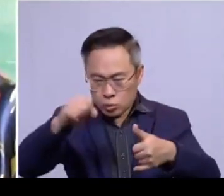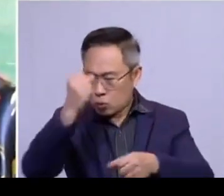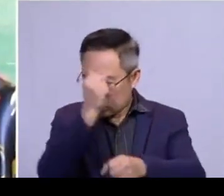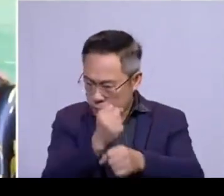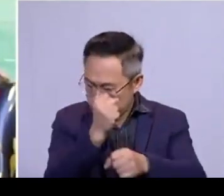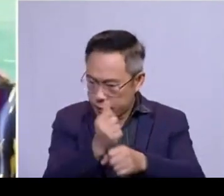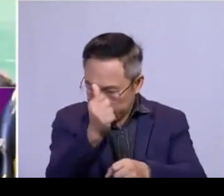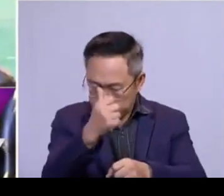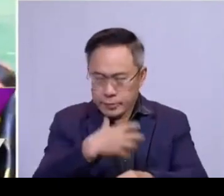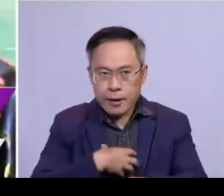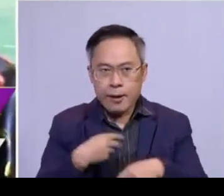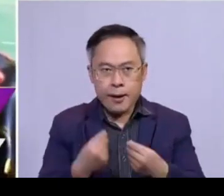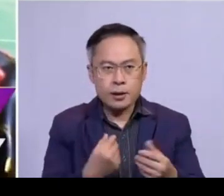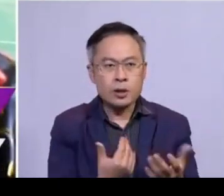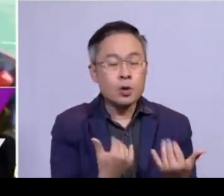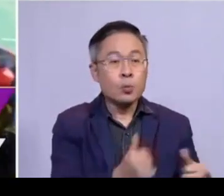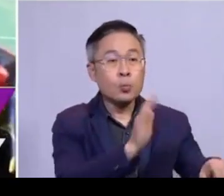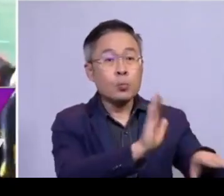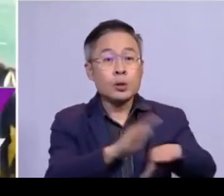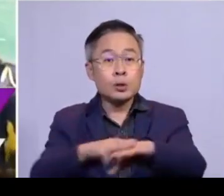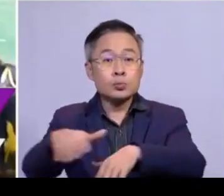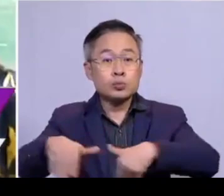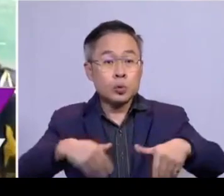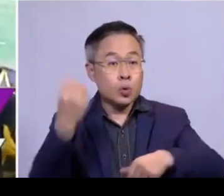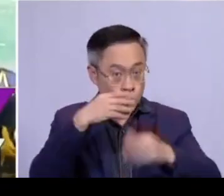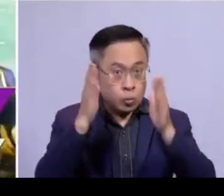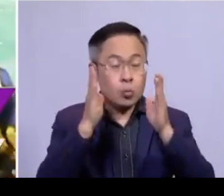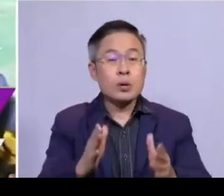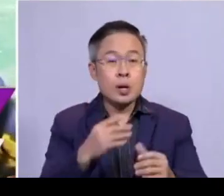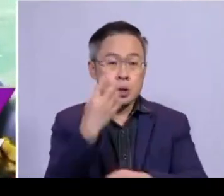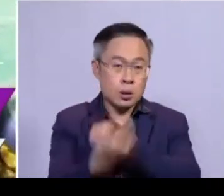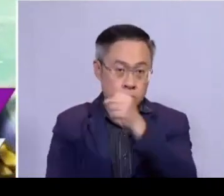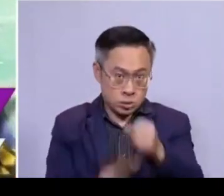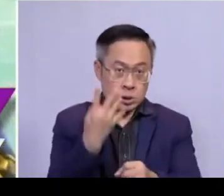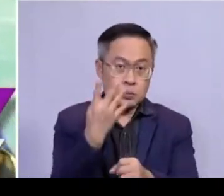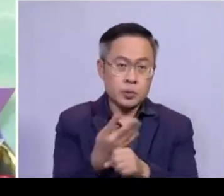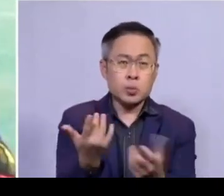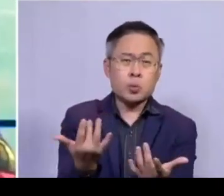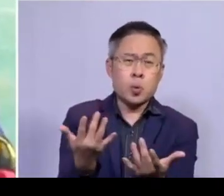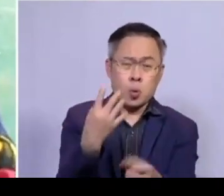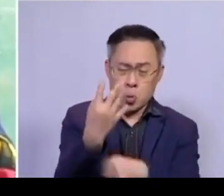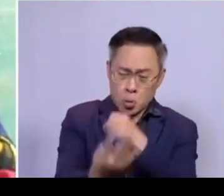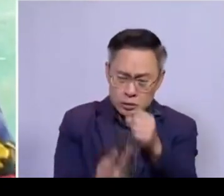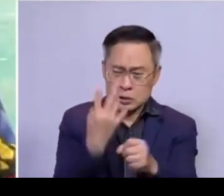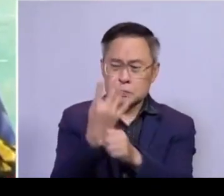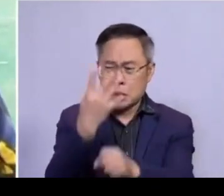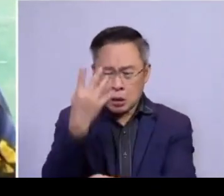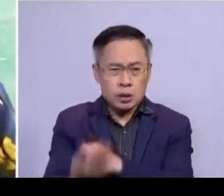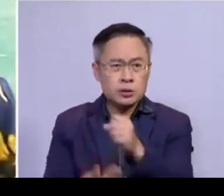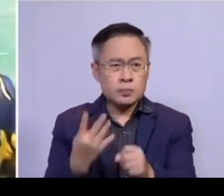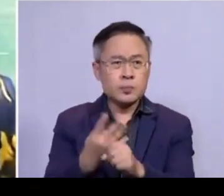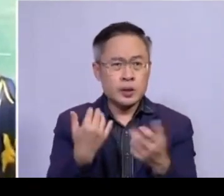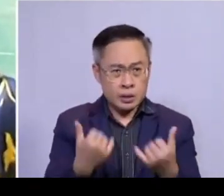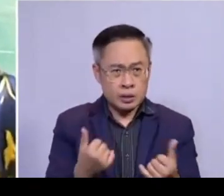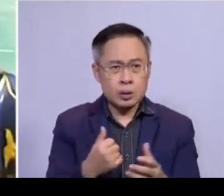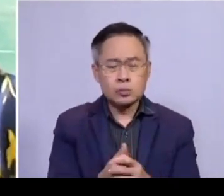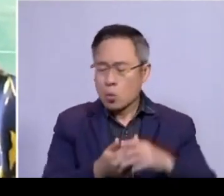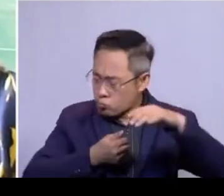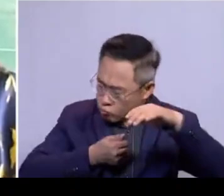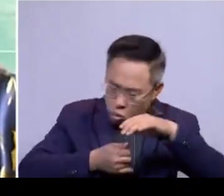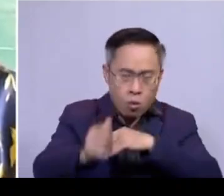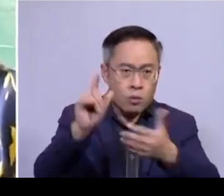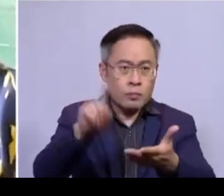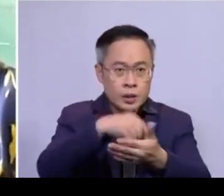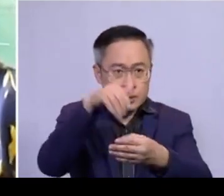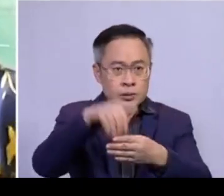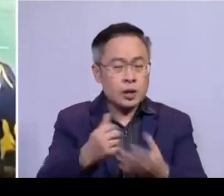คนมาใช้สิทธิ์เต็มที่เลยนะเรานานตกไปอีกกี่ปีอีก4ปีนะก็ช่วยกันมาช่วย